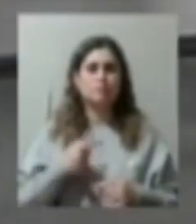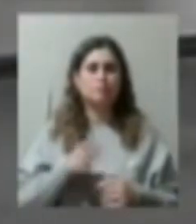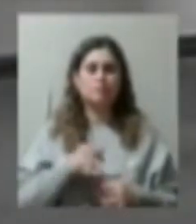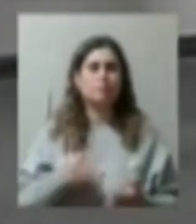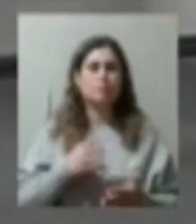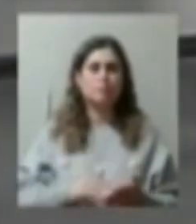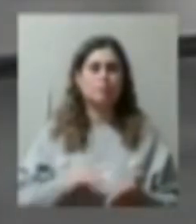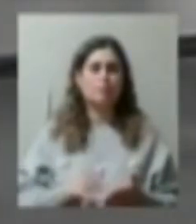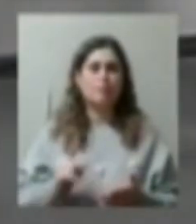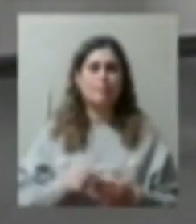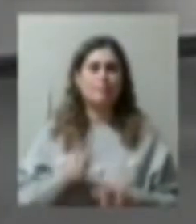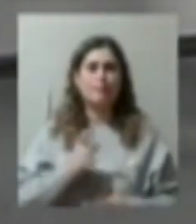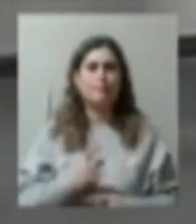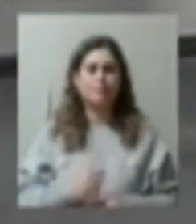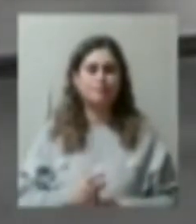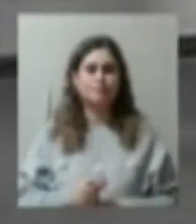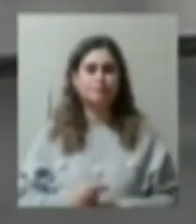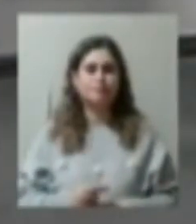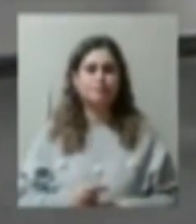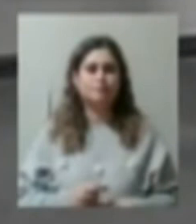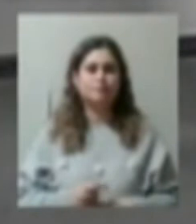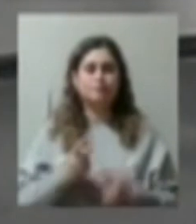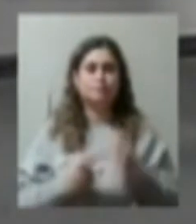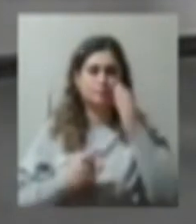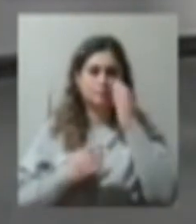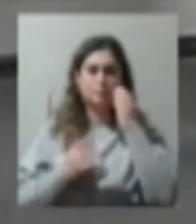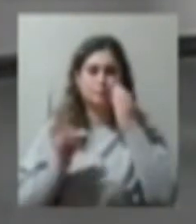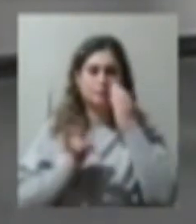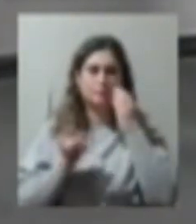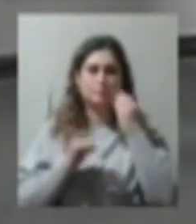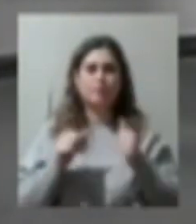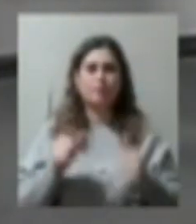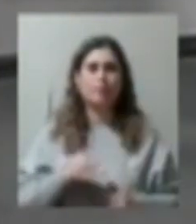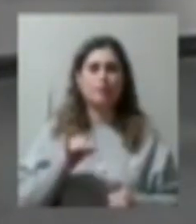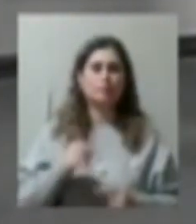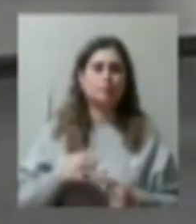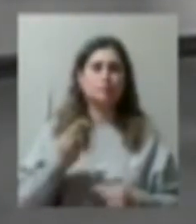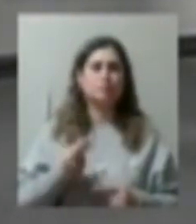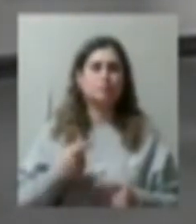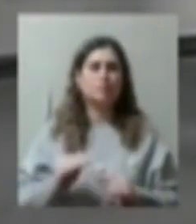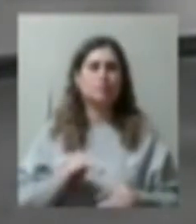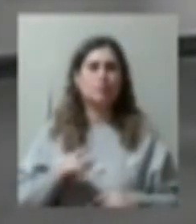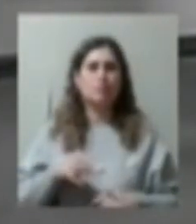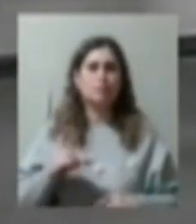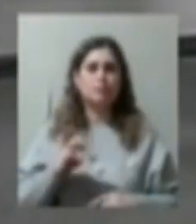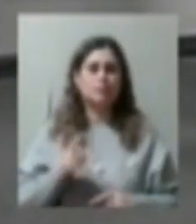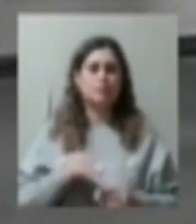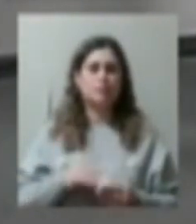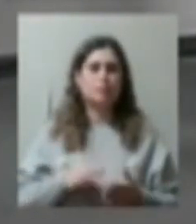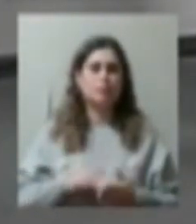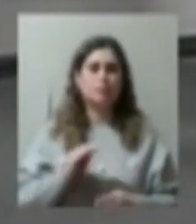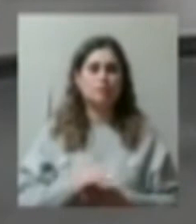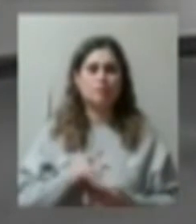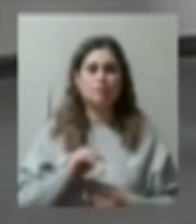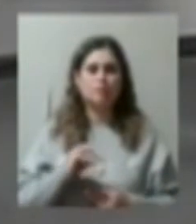прописано, що забороняється змінювати розміри, форму, позначення, колір і розміщення номерних знаків, наносити на них додаткові